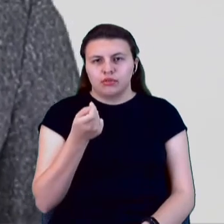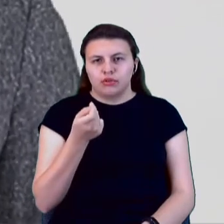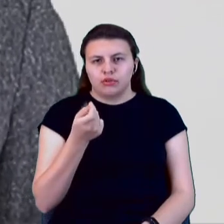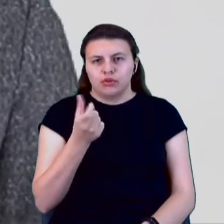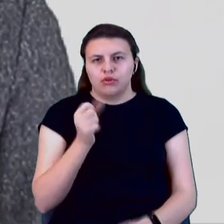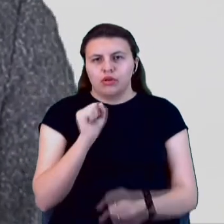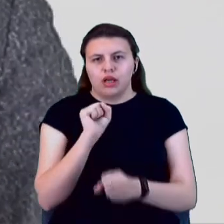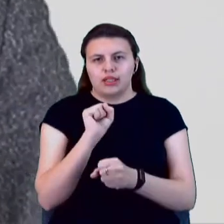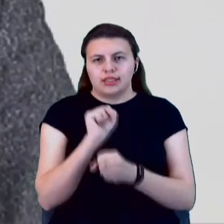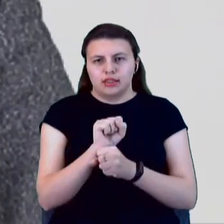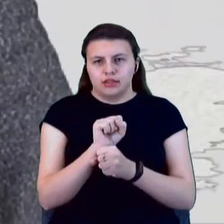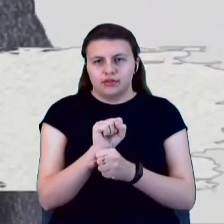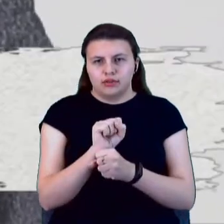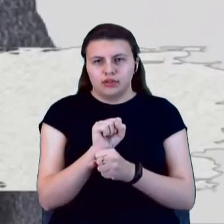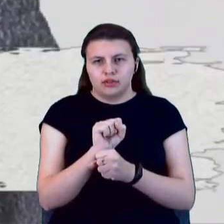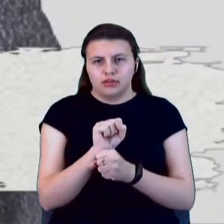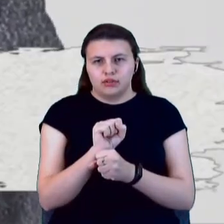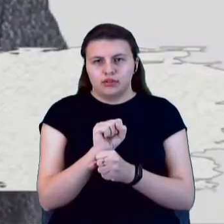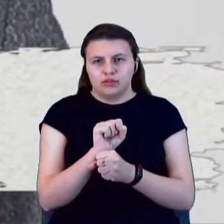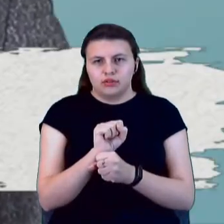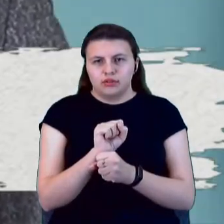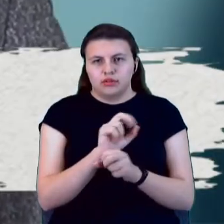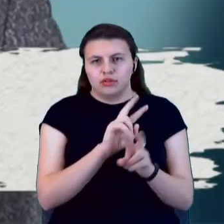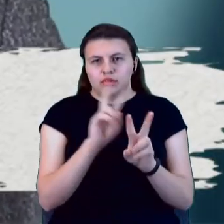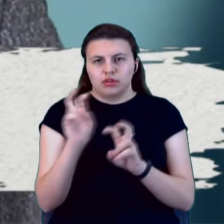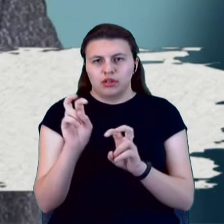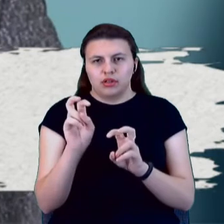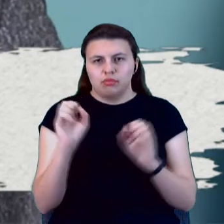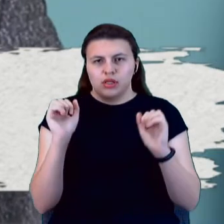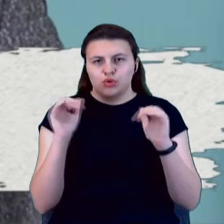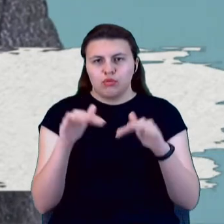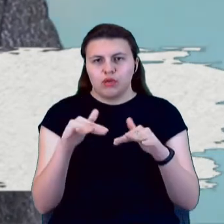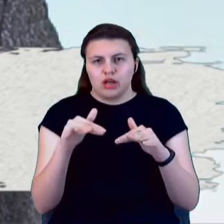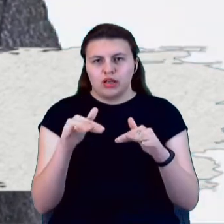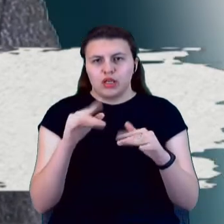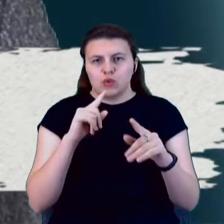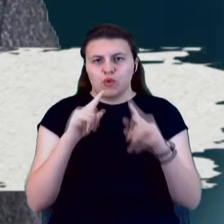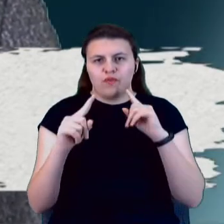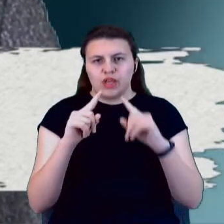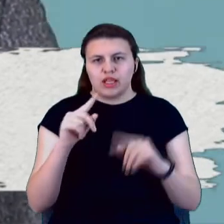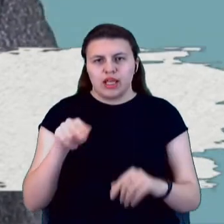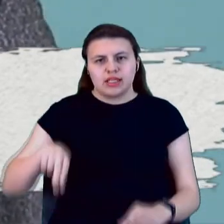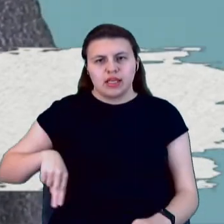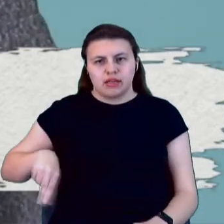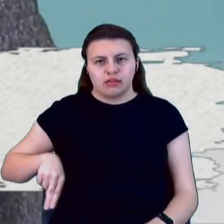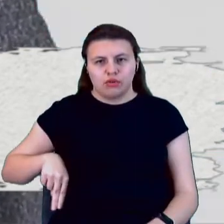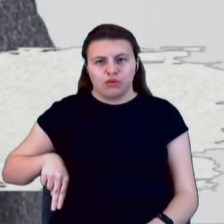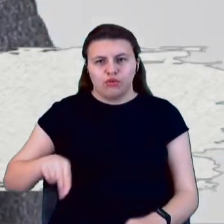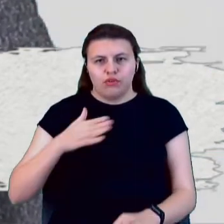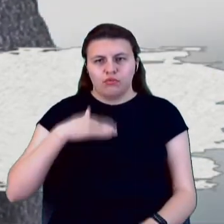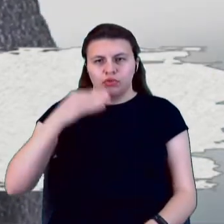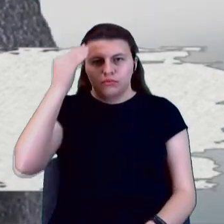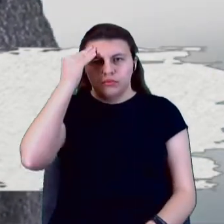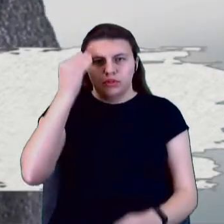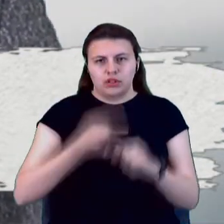остановилась вот тема собрания совета директоров. На мой взгляд, это очень важная